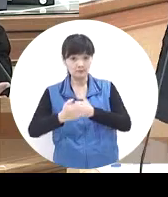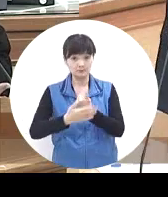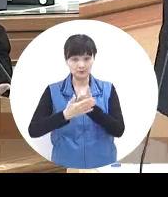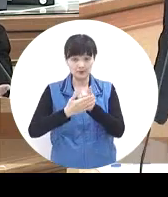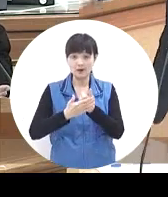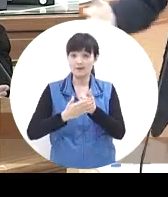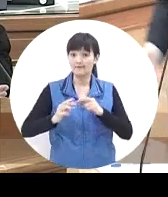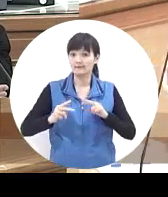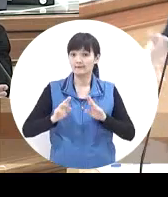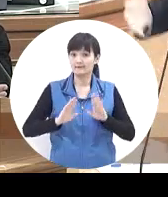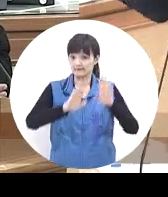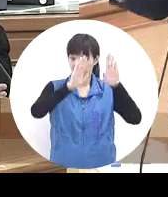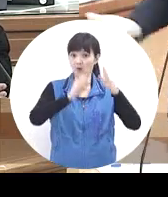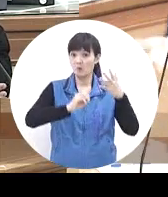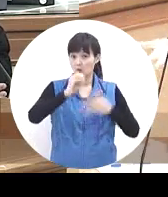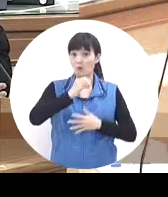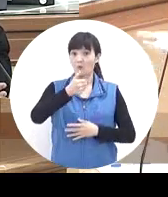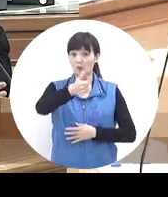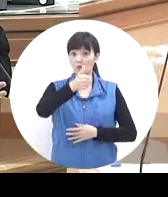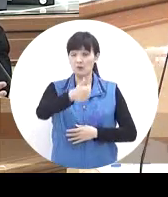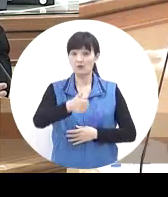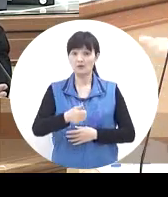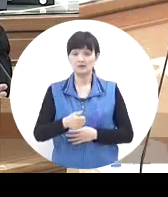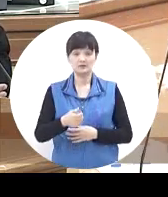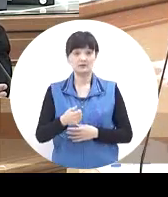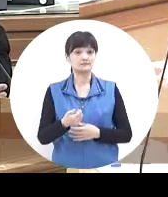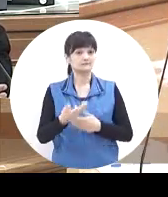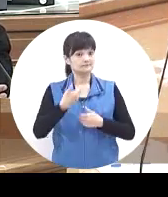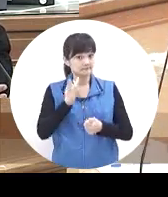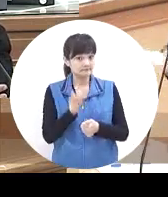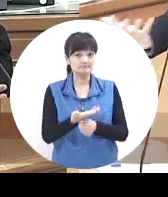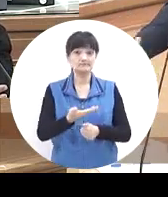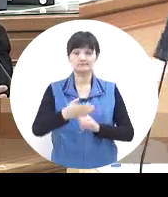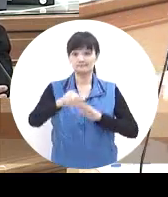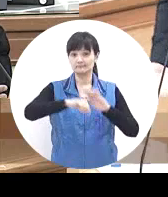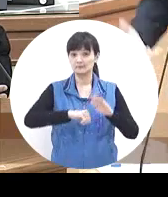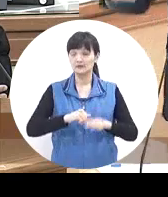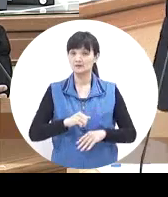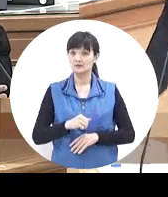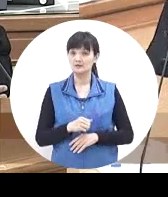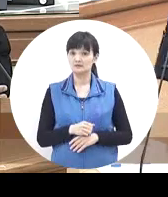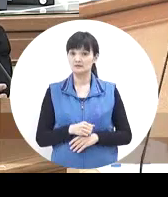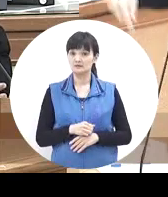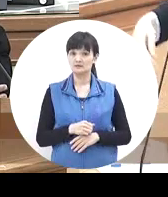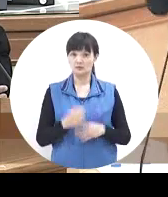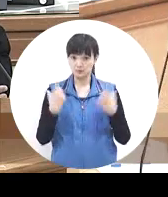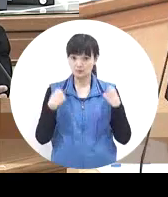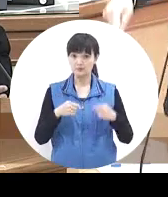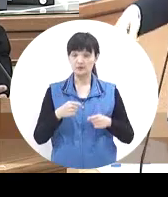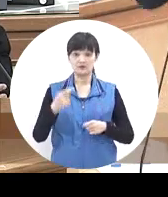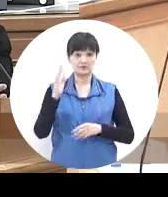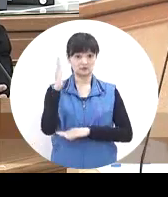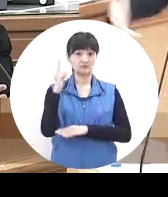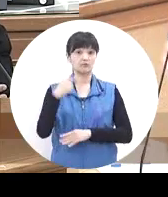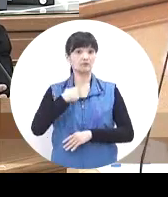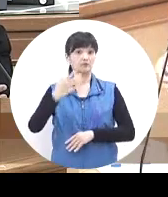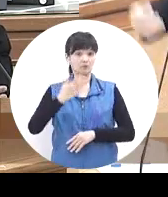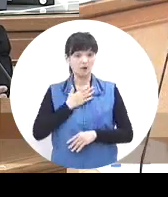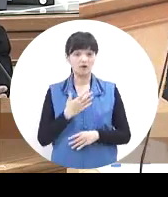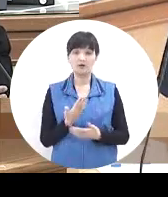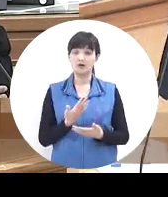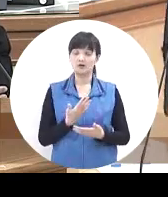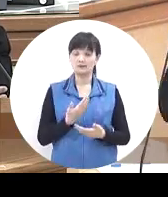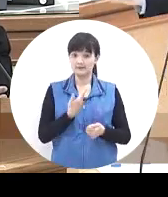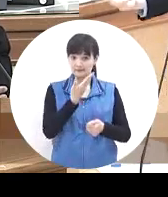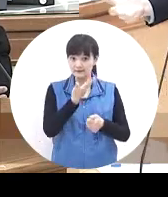业来进驻，不然那一块国有地干嘛拿出来承租？本来就是啊，你本来就是一块国有地，你给他灌容积率，给他优惠，给他